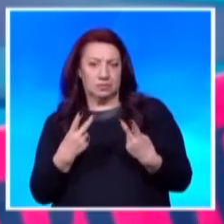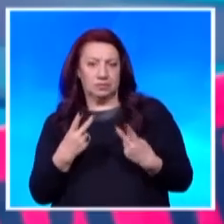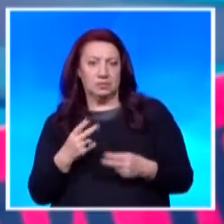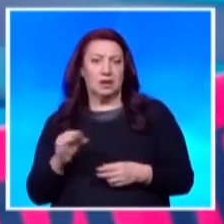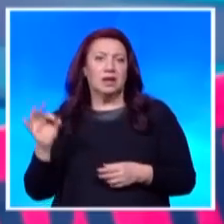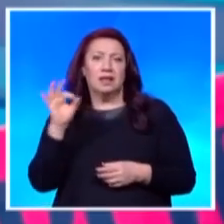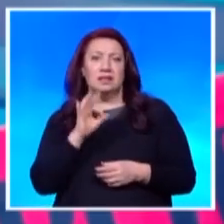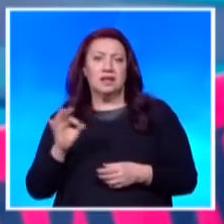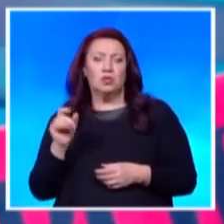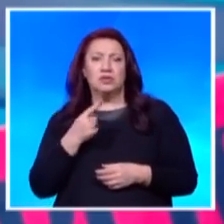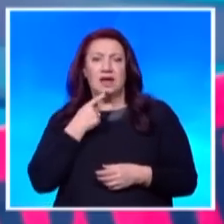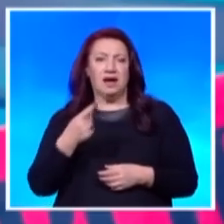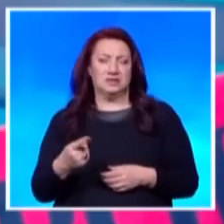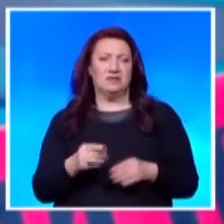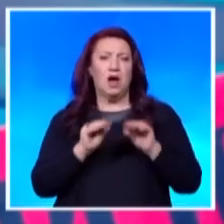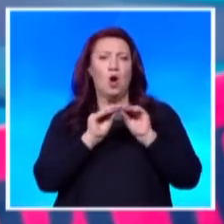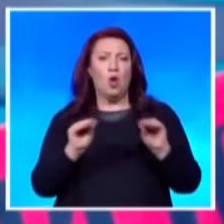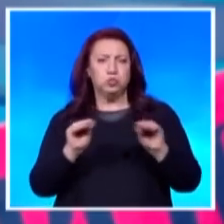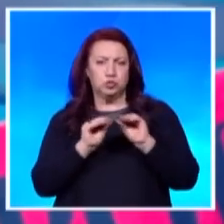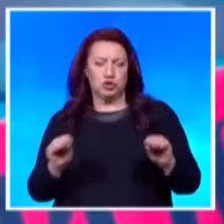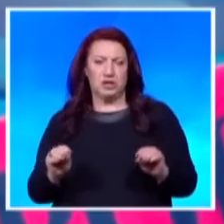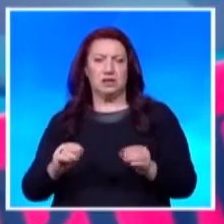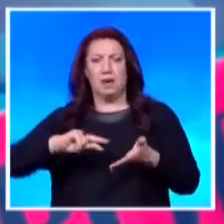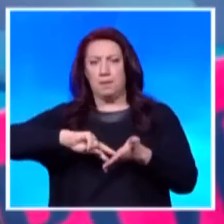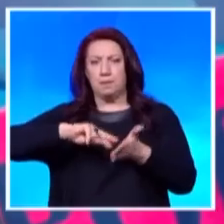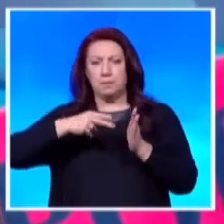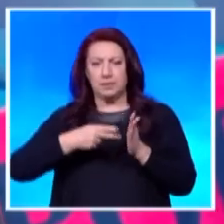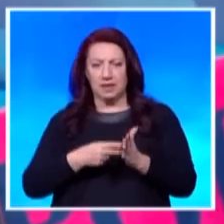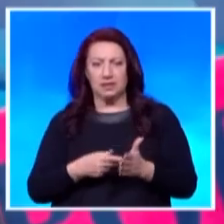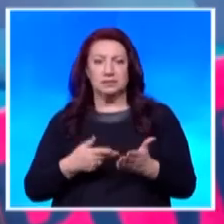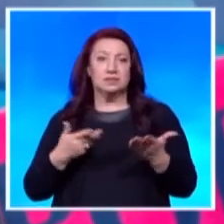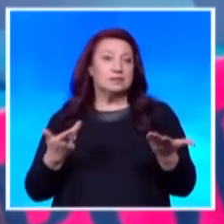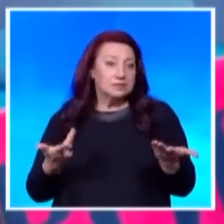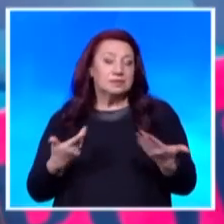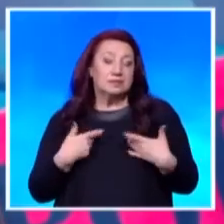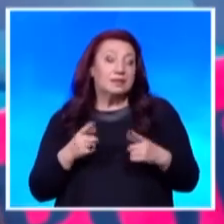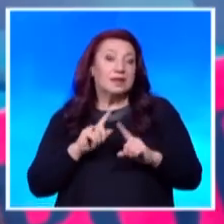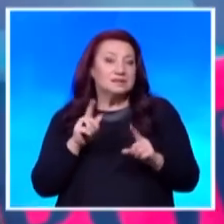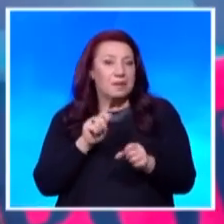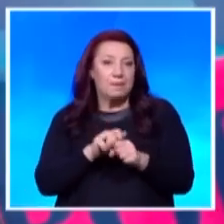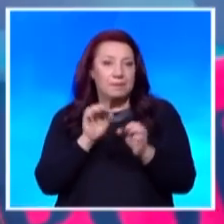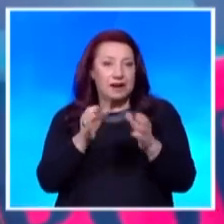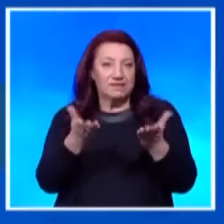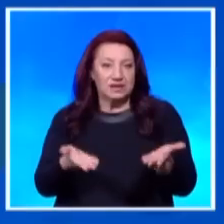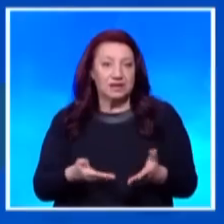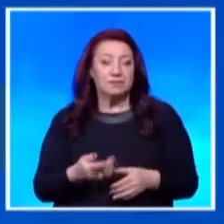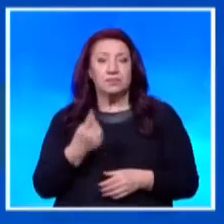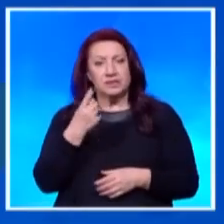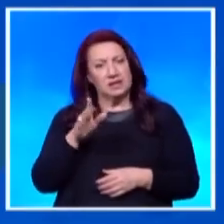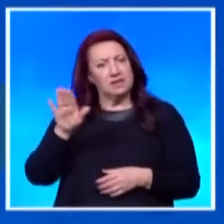обучение и планове, което показва какво не сме направили. Но пък един ваш колега казва,